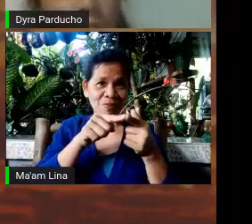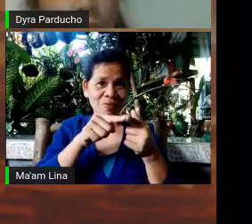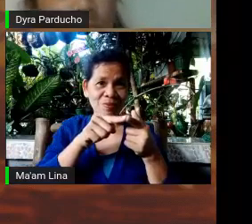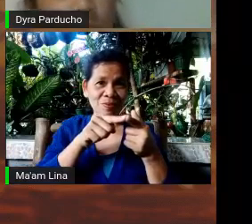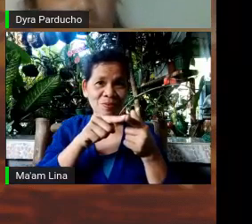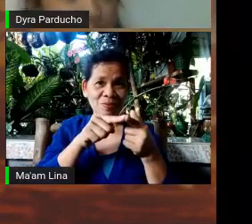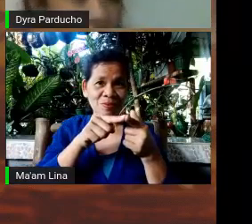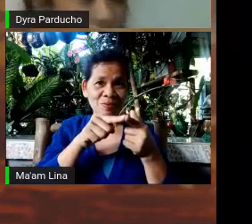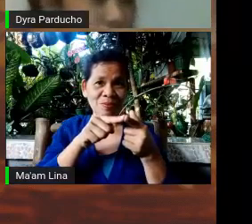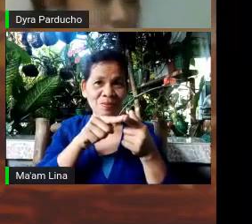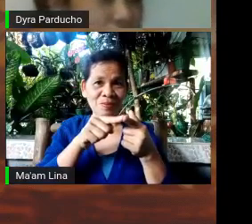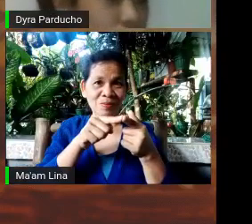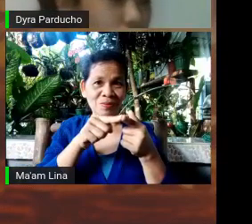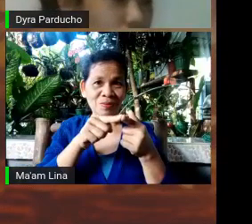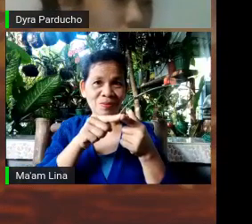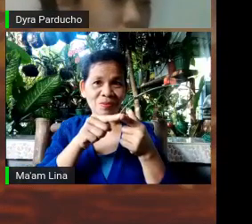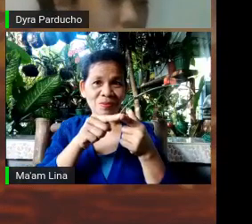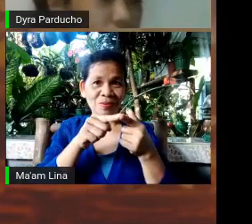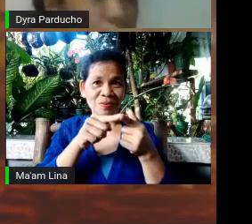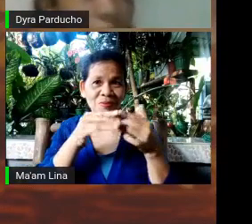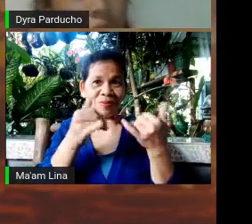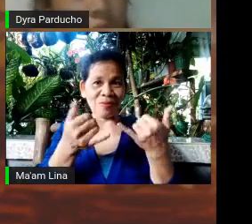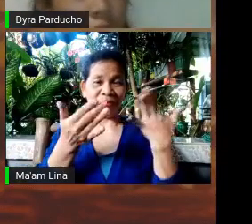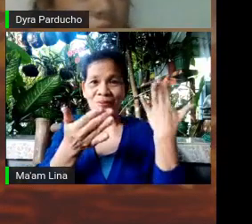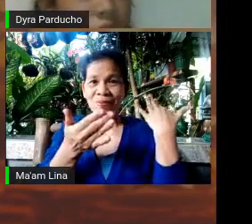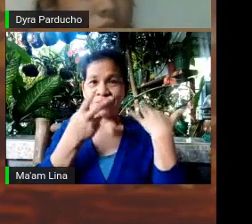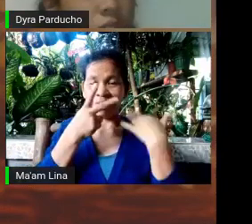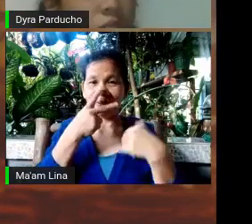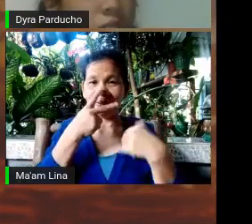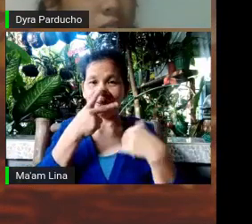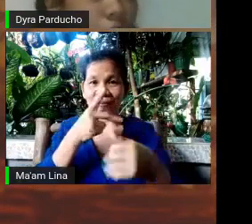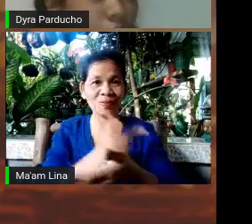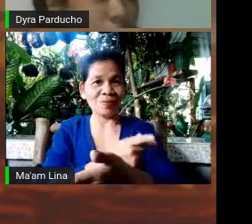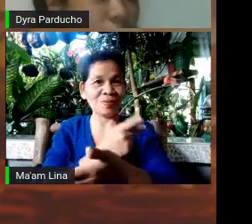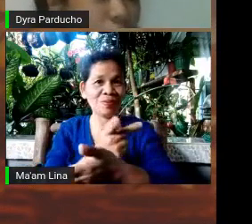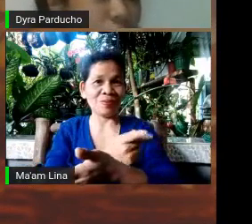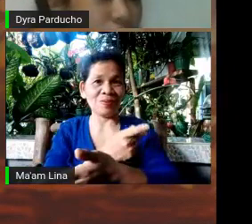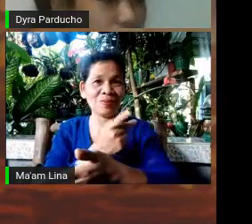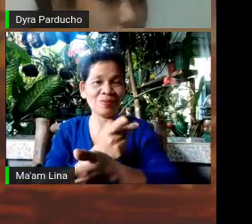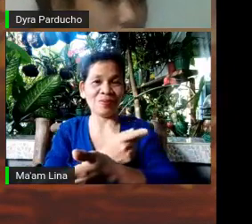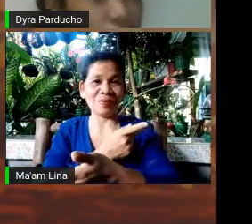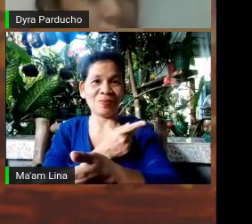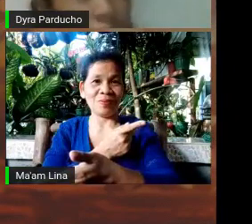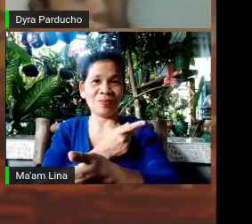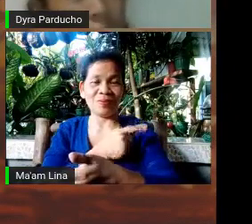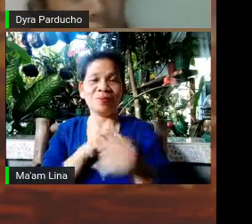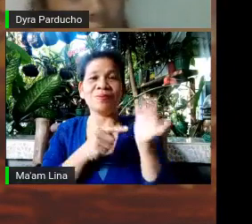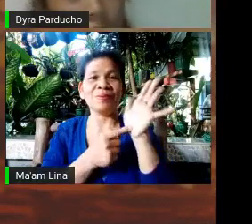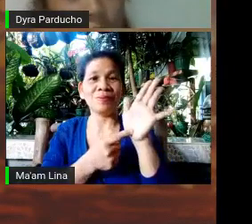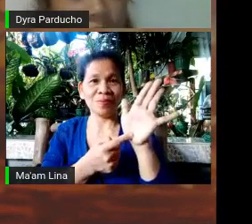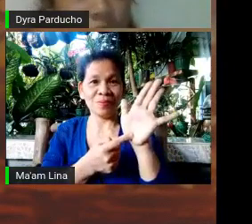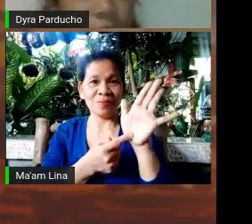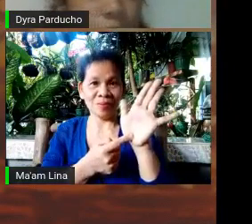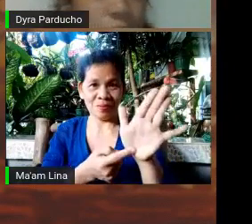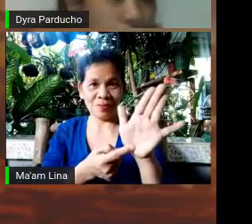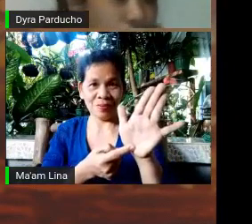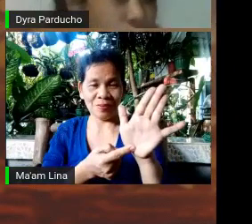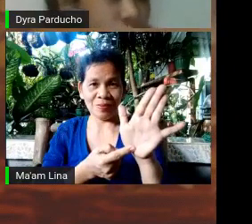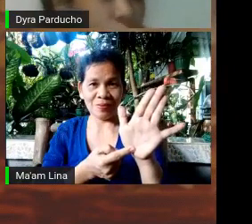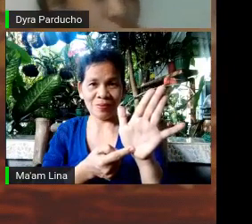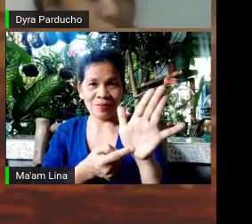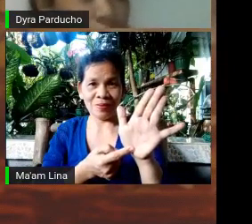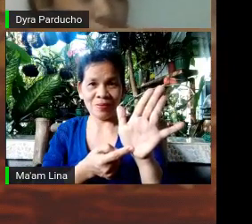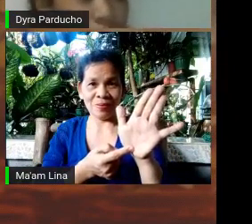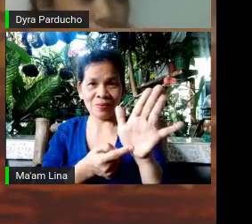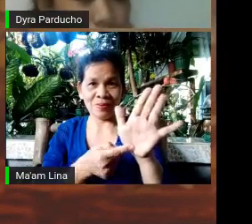yung balak po na binanggit ko po kanina ay sumisimbolo po sa pag-transfer po